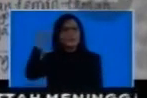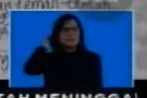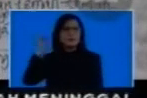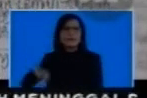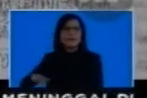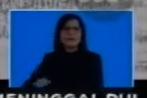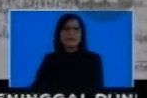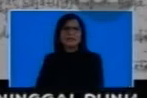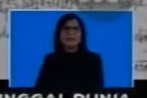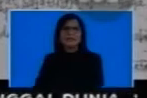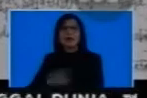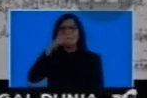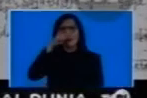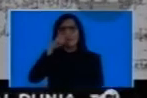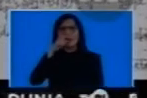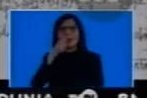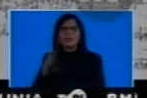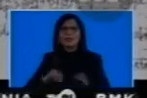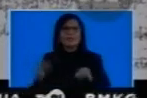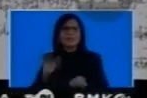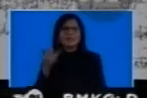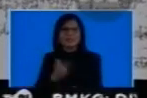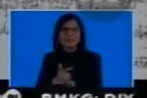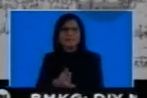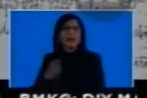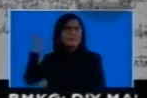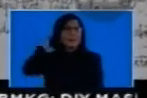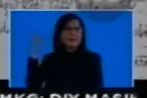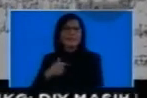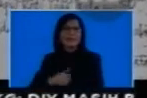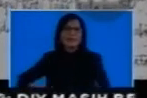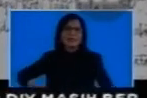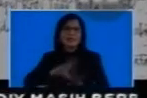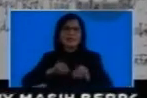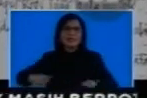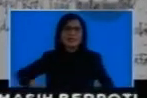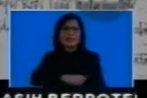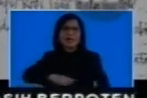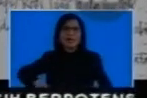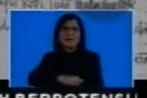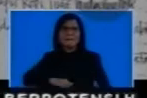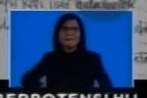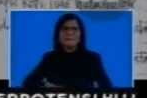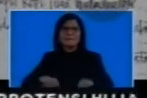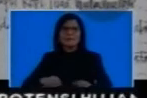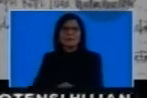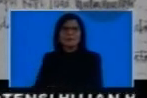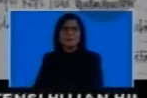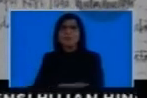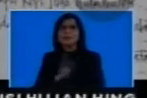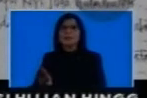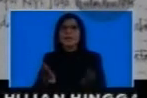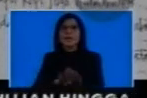Bapak pekerjaannya tidak menentu. Mama buruh setrika baju. Selama lockdown, mereka sudah tidak